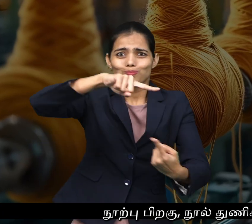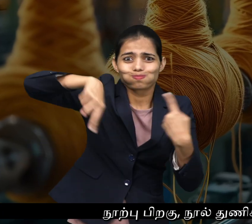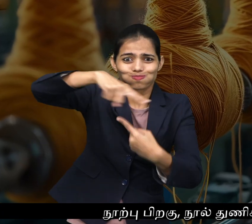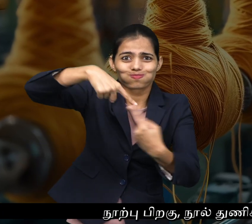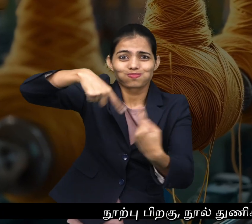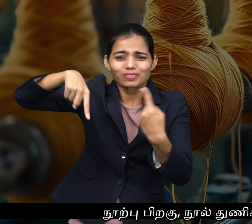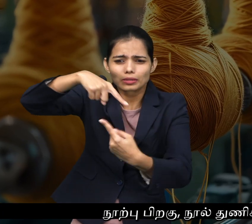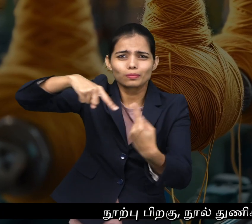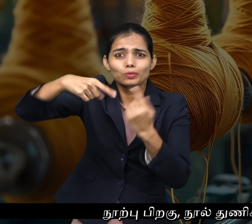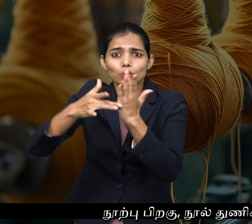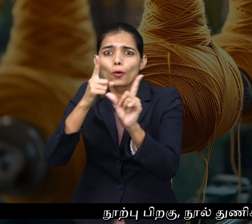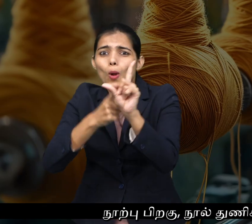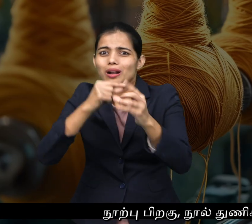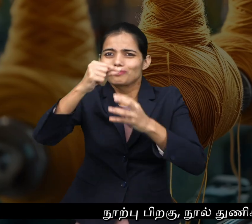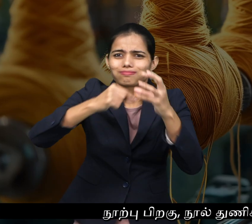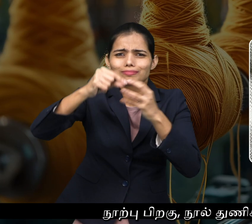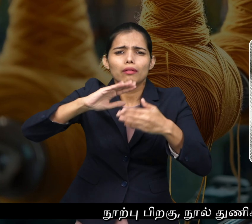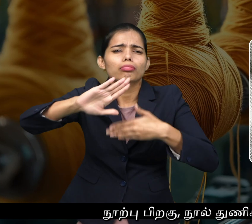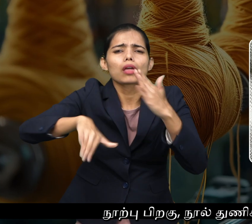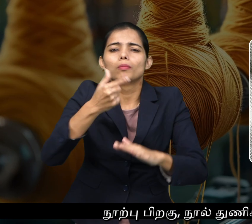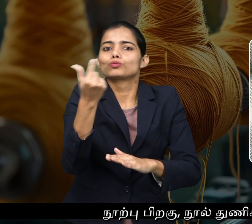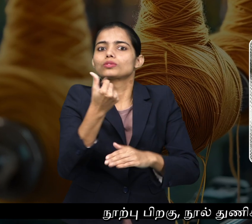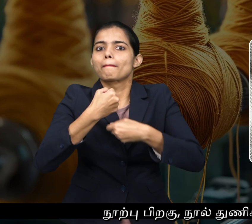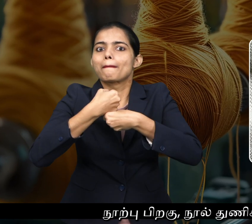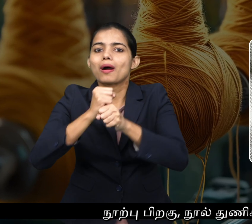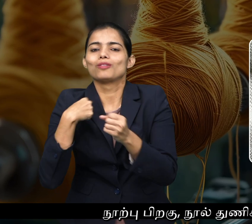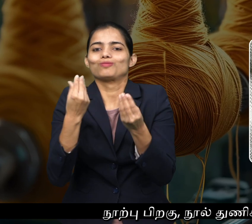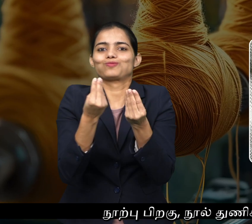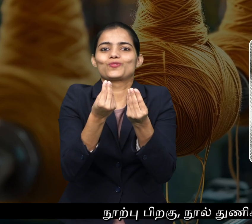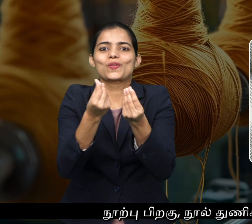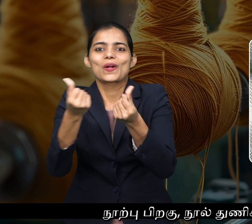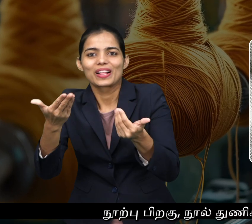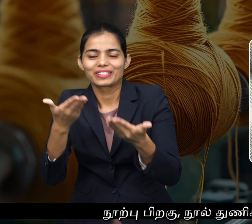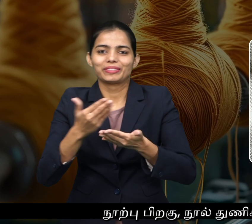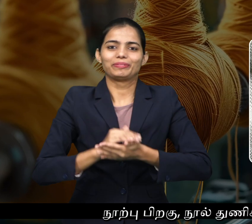நூற்பு பிறகு நூல் துணிகள் நெய்ய பயன்படுத்தப்படுகிறது.